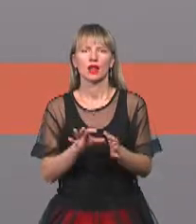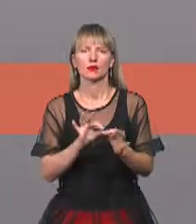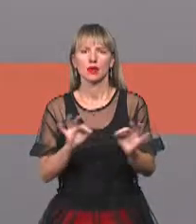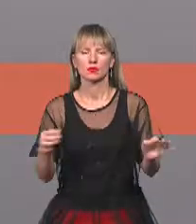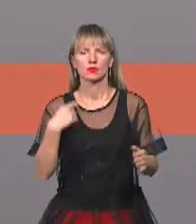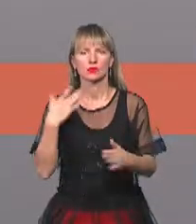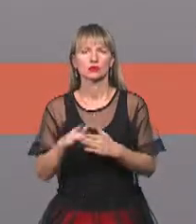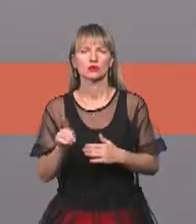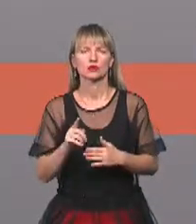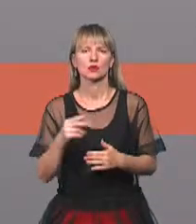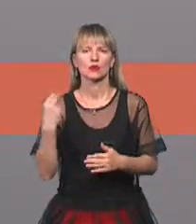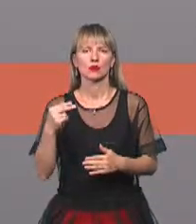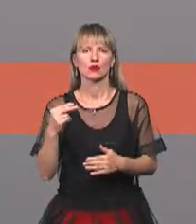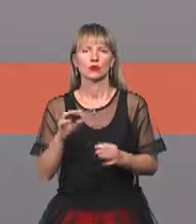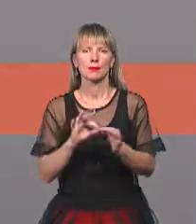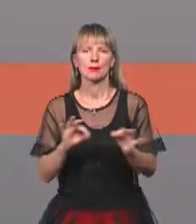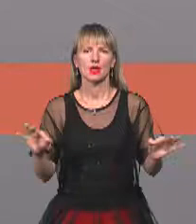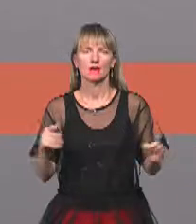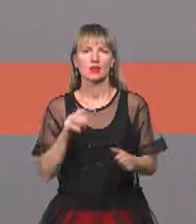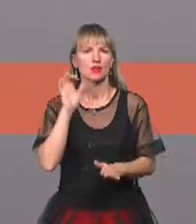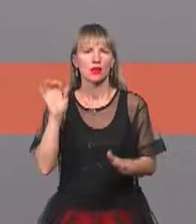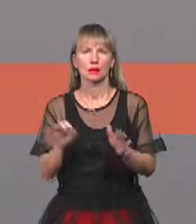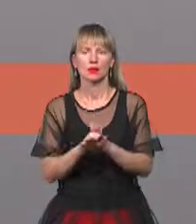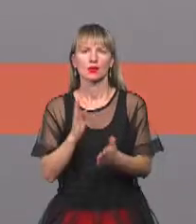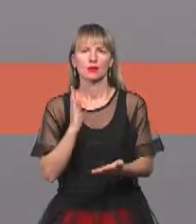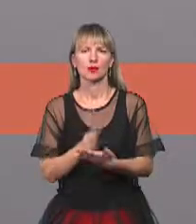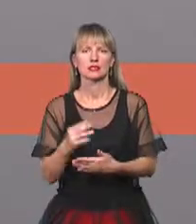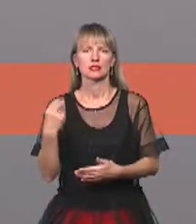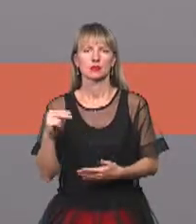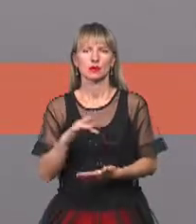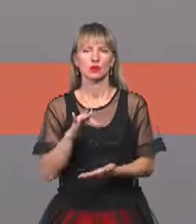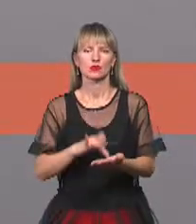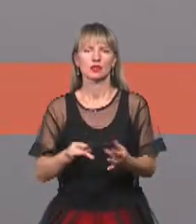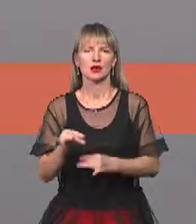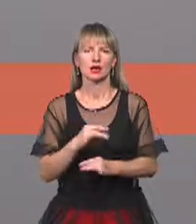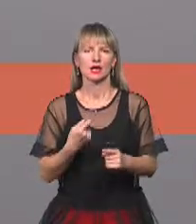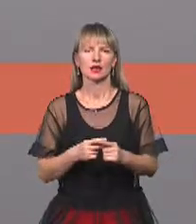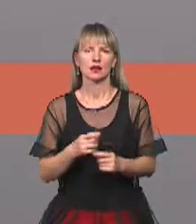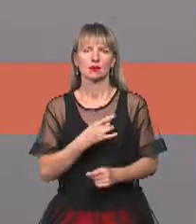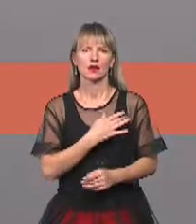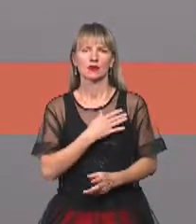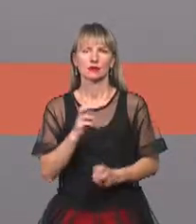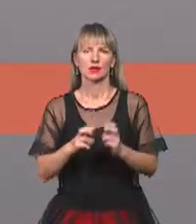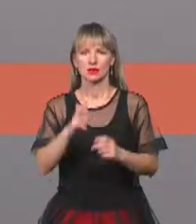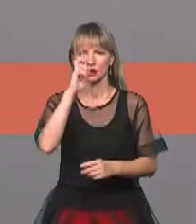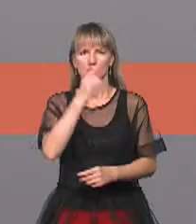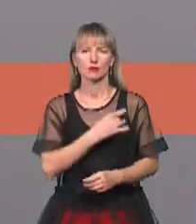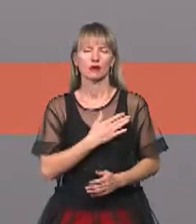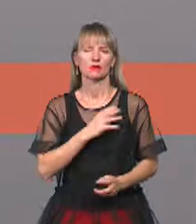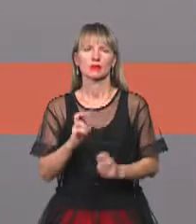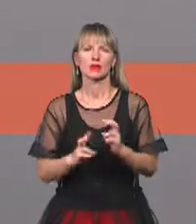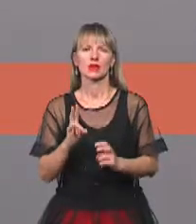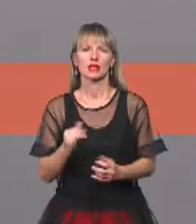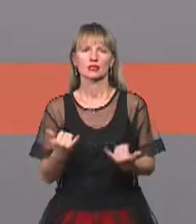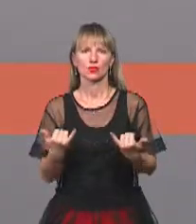що запорізькі електричні мережі, вони не підпорядковуються напряму там Запорізькій міській раді. Так, це приватне підприємство, державно-приватне підприємство на